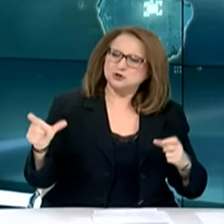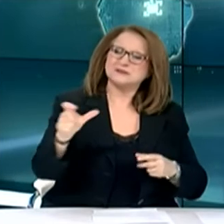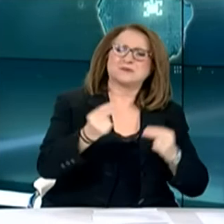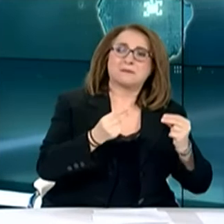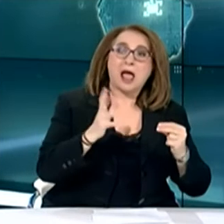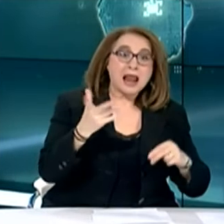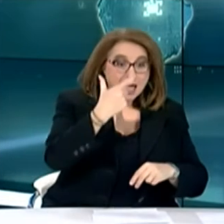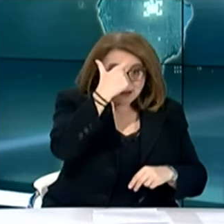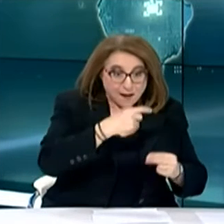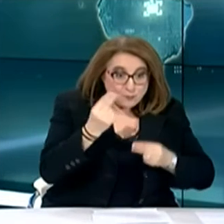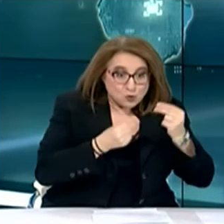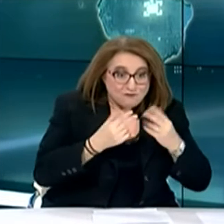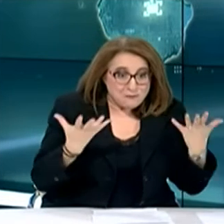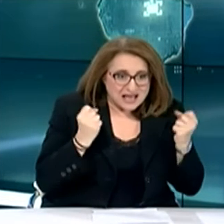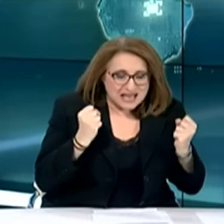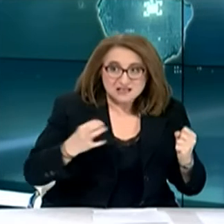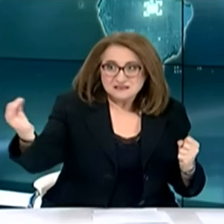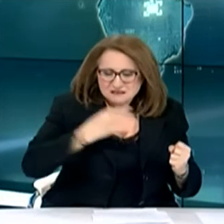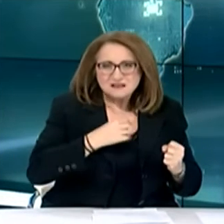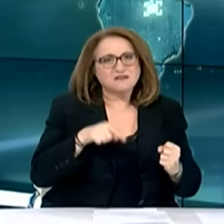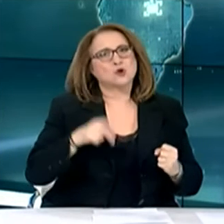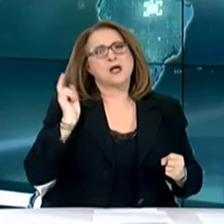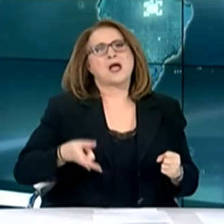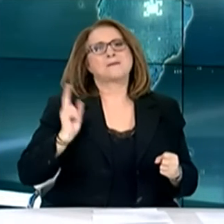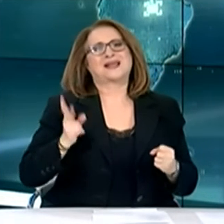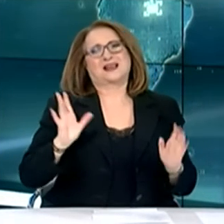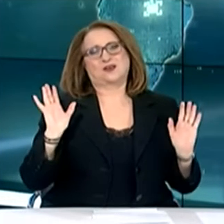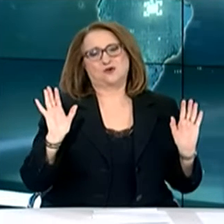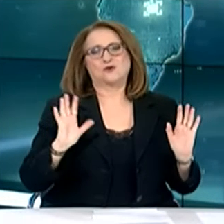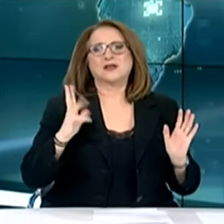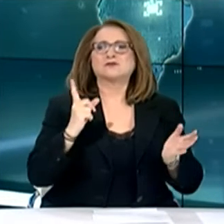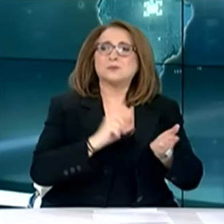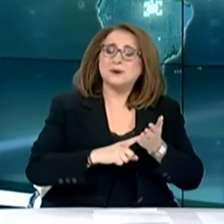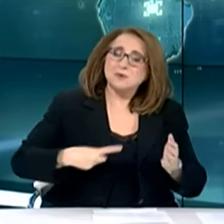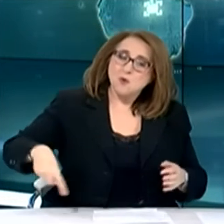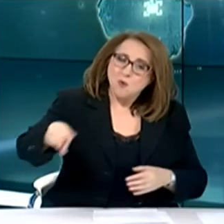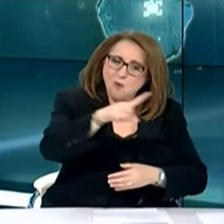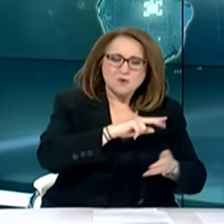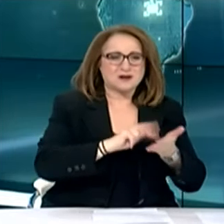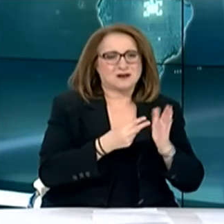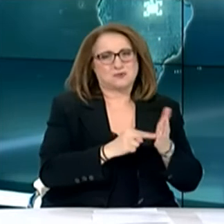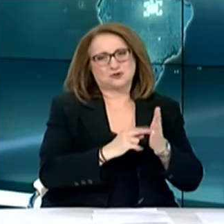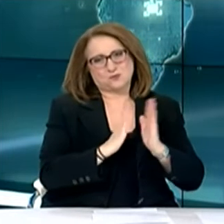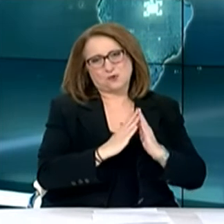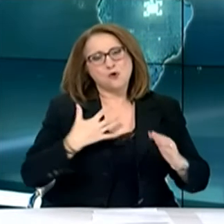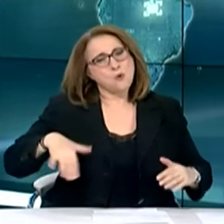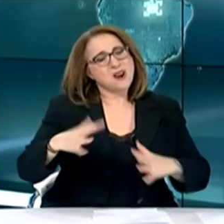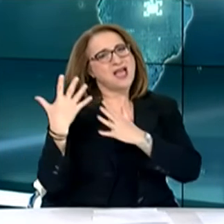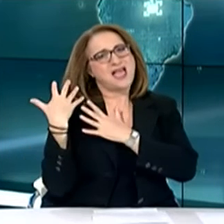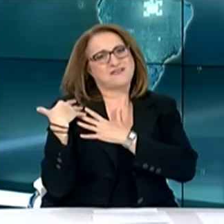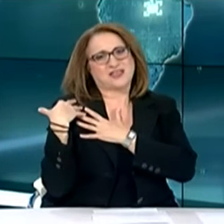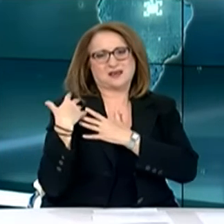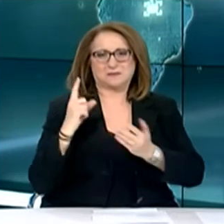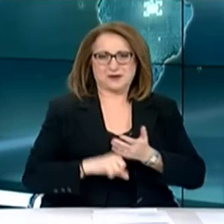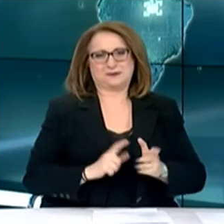Τέλος, συνιστούμε ψυχραιμία σε όλους και με υψηλό αίσθημα ευθύνης να αντιμετωπίσουμε αυτή την πανδημία. Σας ευχαριστώ. Να